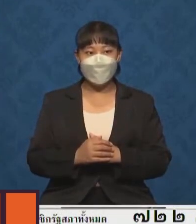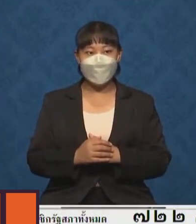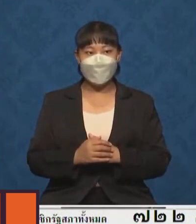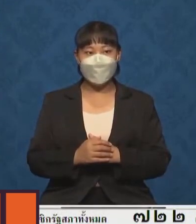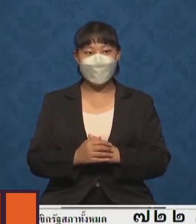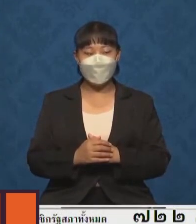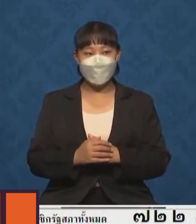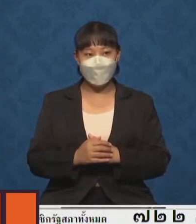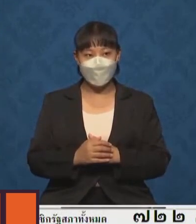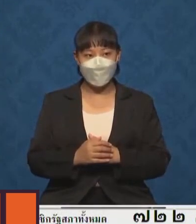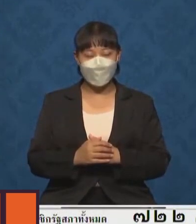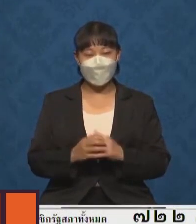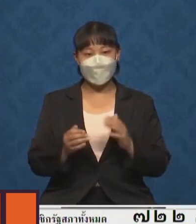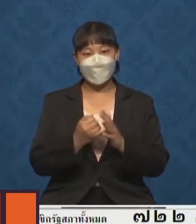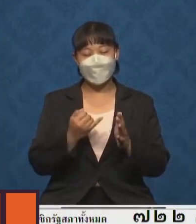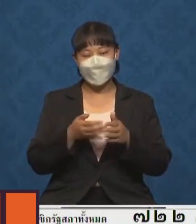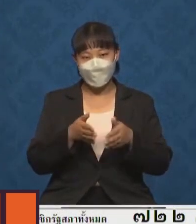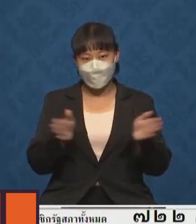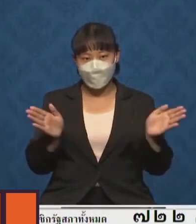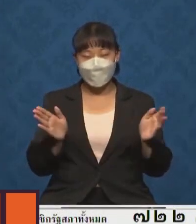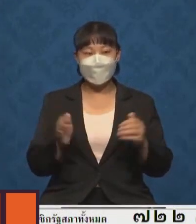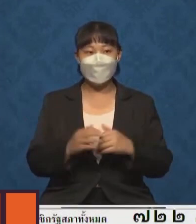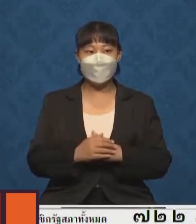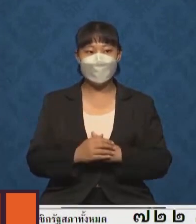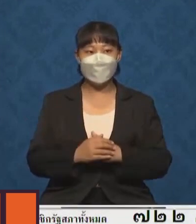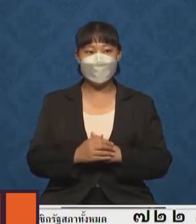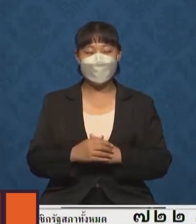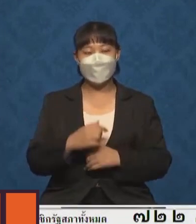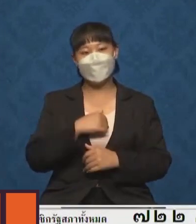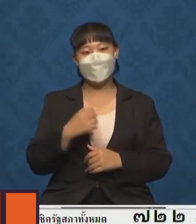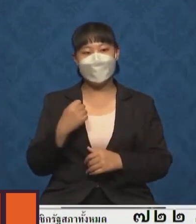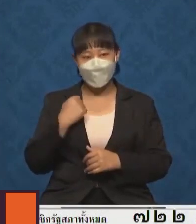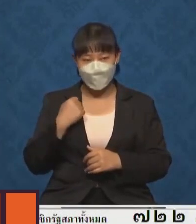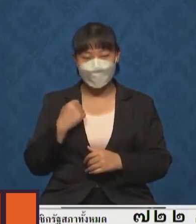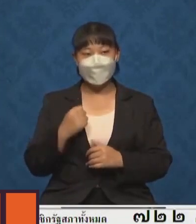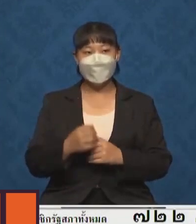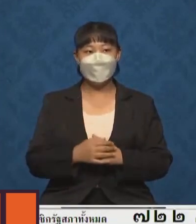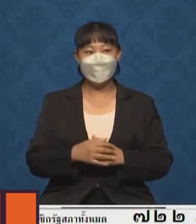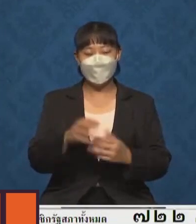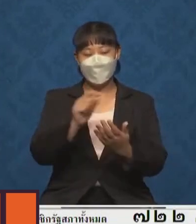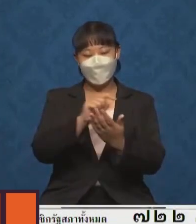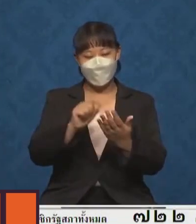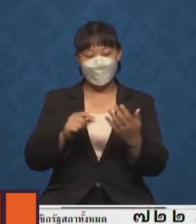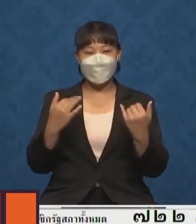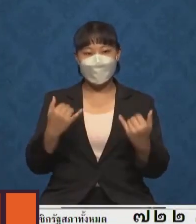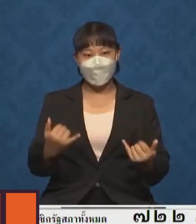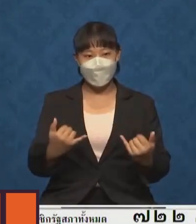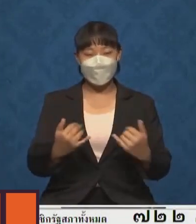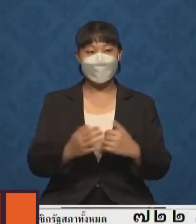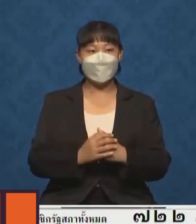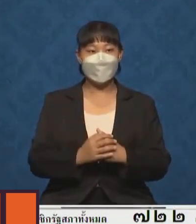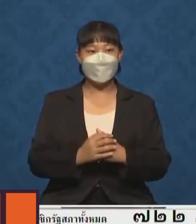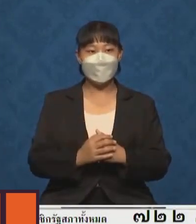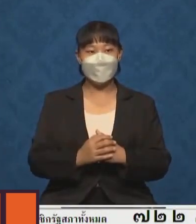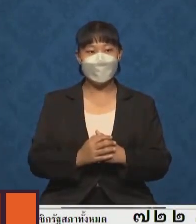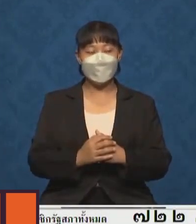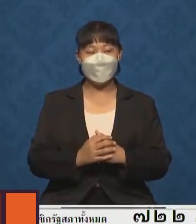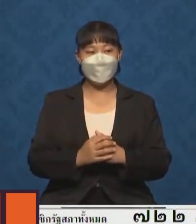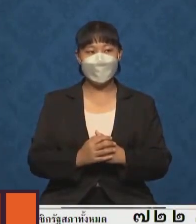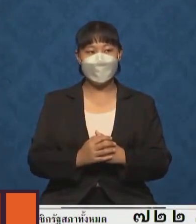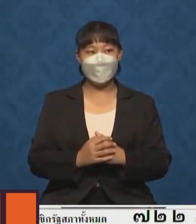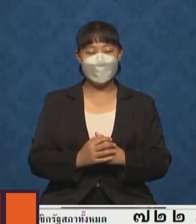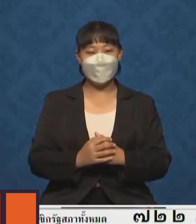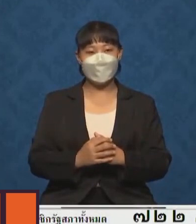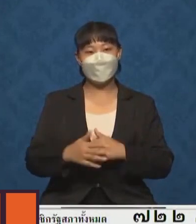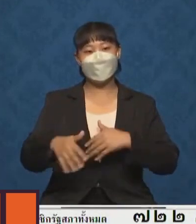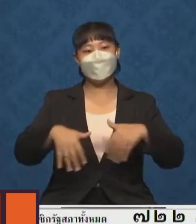อเราเขียนหลกการที่กว้างเพรเรามั่นใจว่าการเขียนเช่นนี้นั้นจะนำไปสู่การให้ความเห็นทพน้องประชาชน